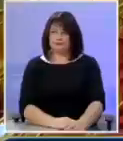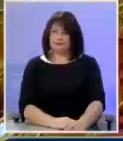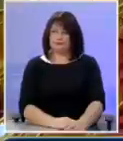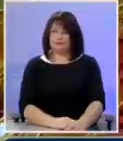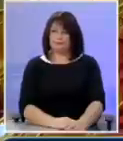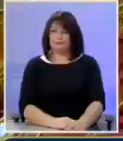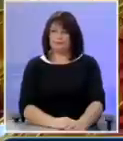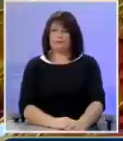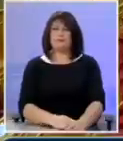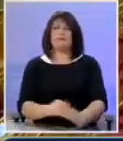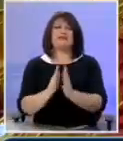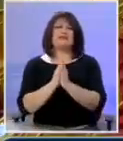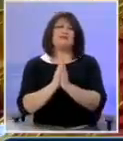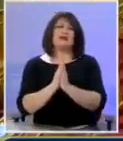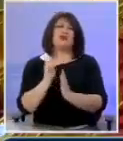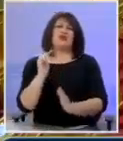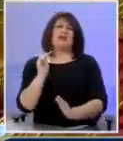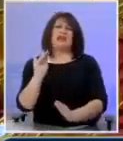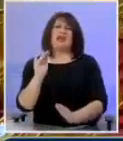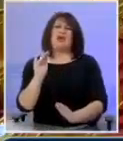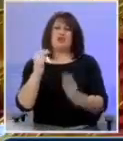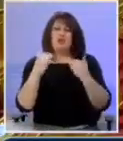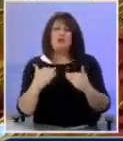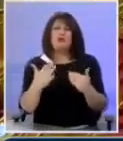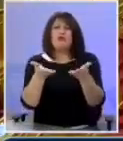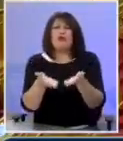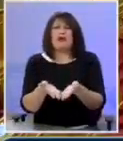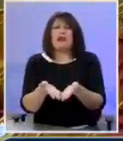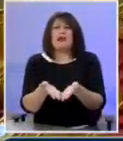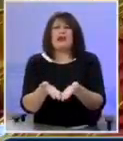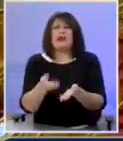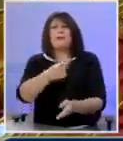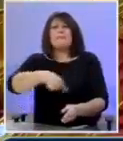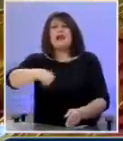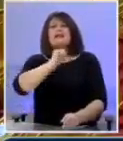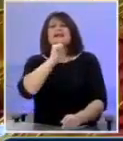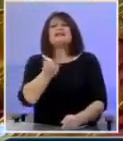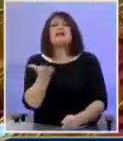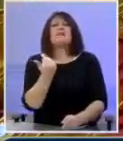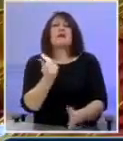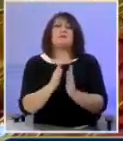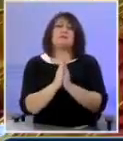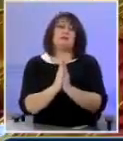κάνουμε διάλογο τώρα σας παρακαλώ βουλή είναι εδώ δεν είμαστε στην πλατεία συντάγματος